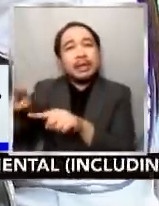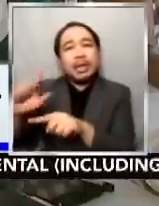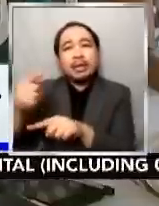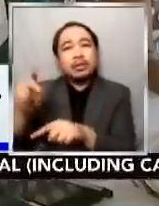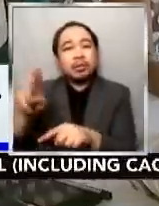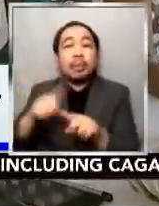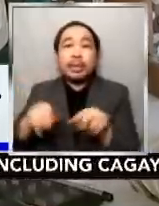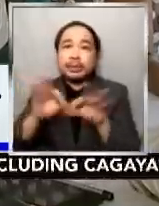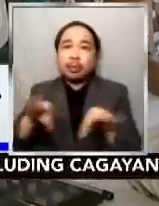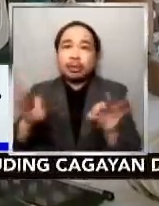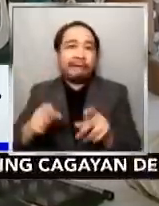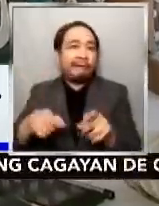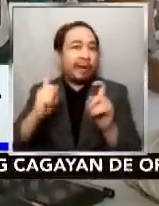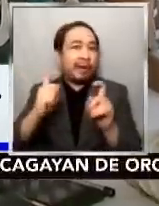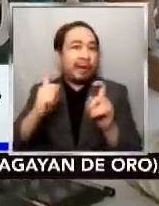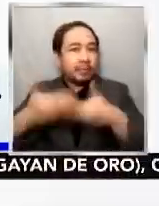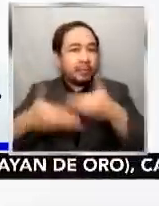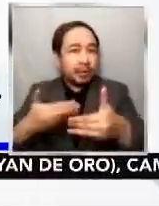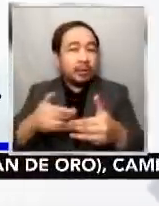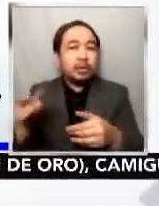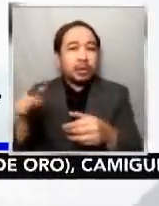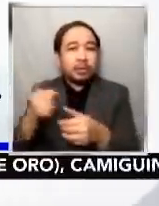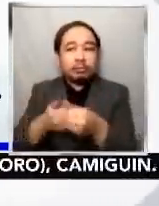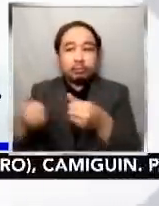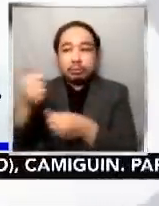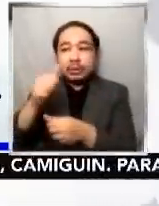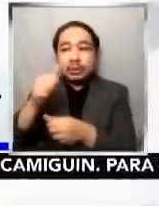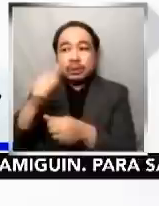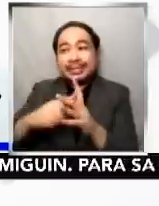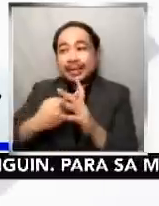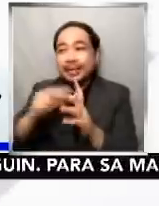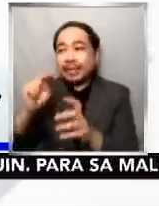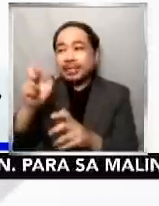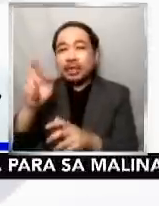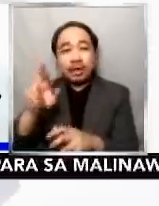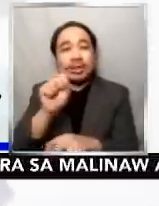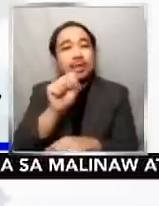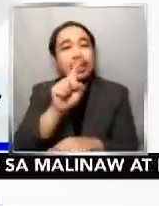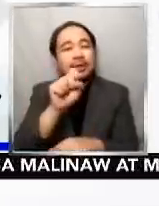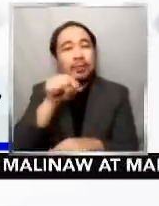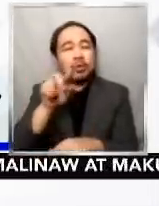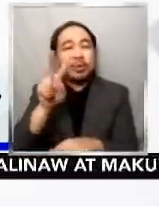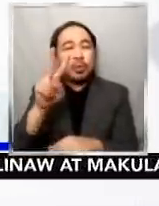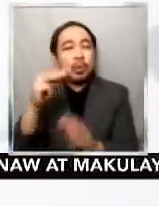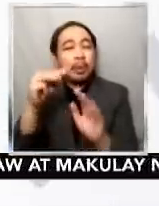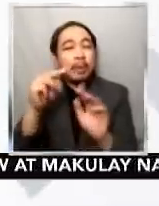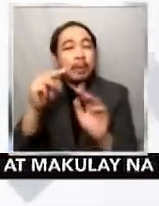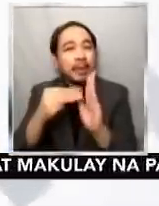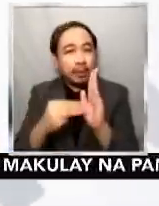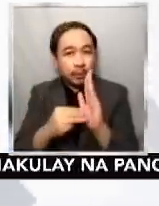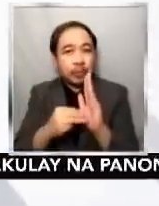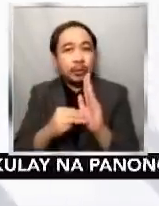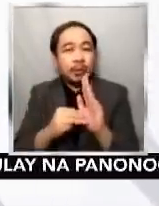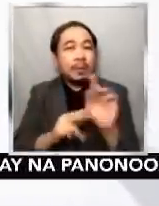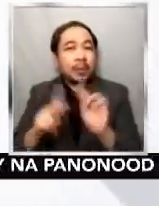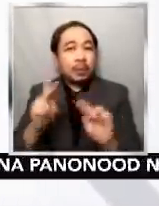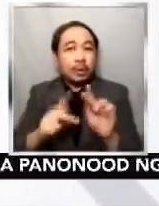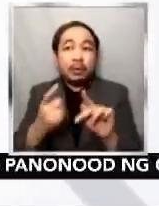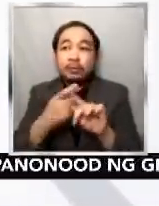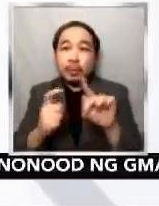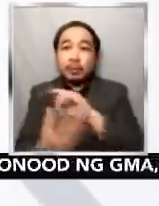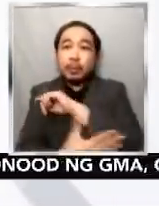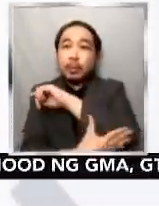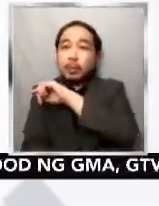benepisyaryo manggagaling sa National Capital Region na may 11.2 milyong benepisyaryo galing sa low-income population. 3 milyon